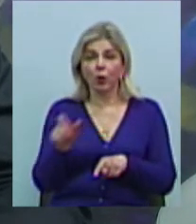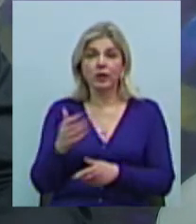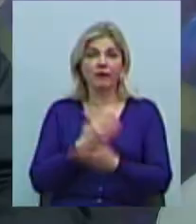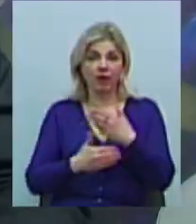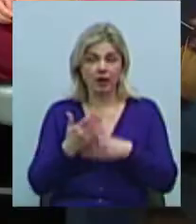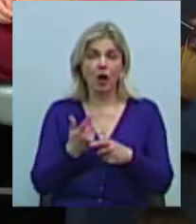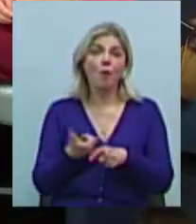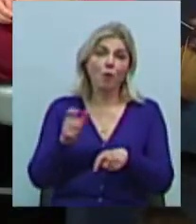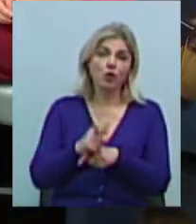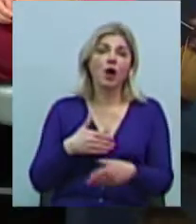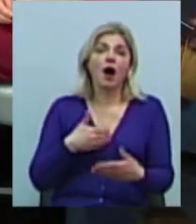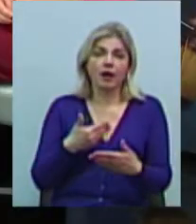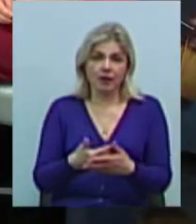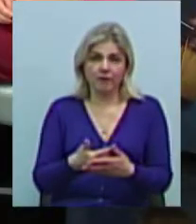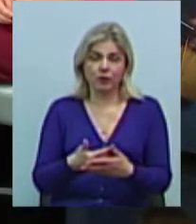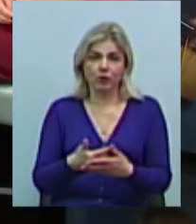більш активно